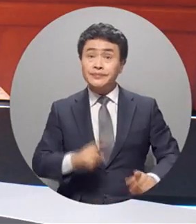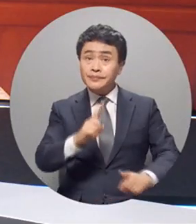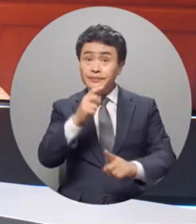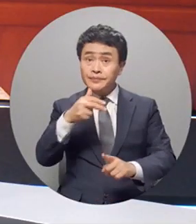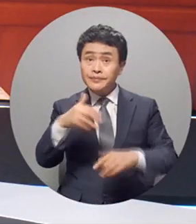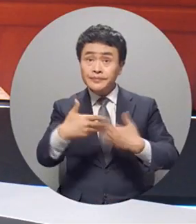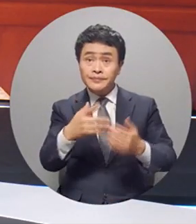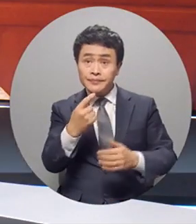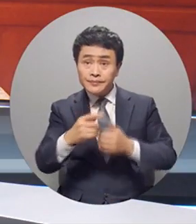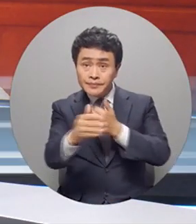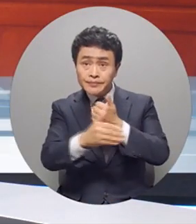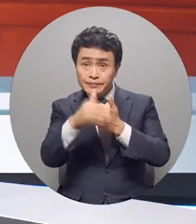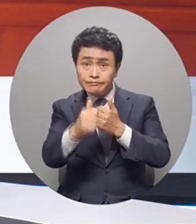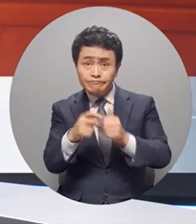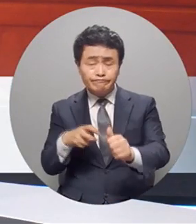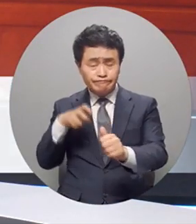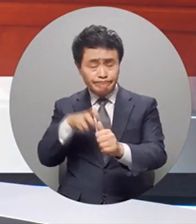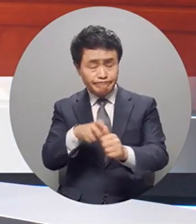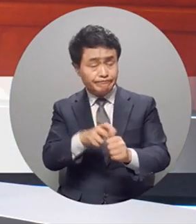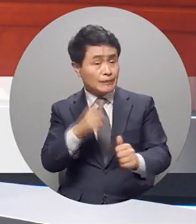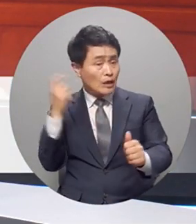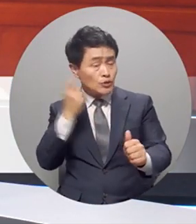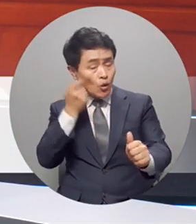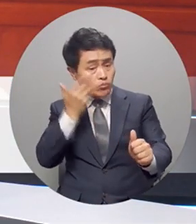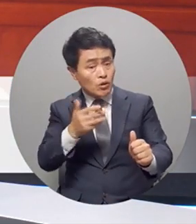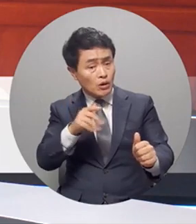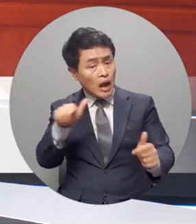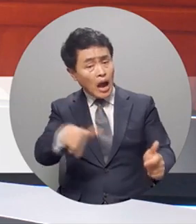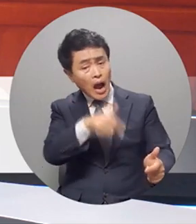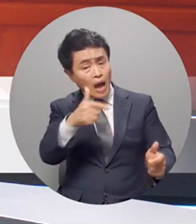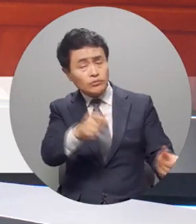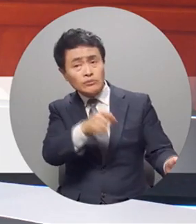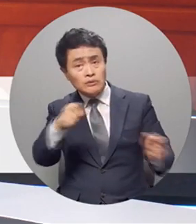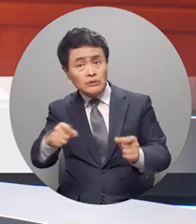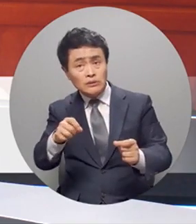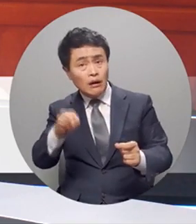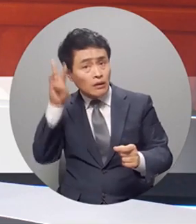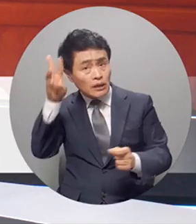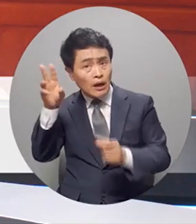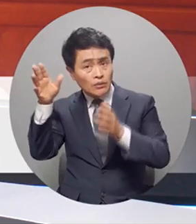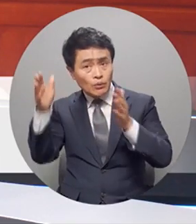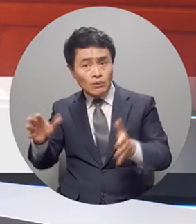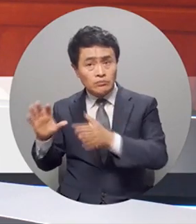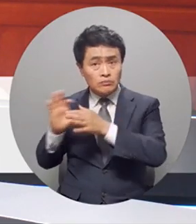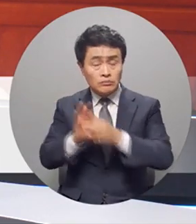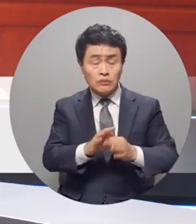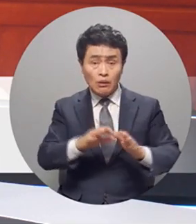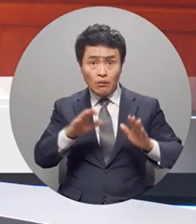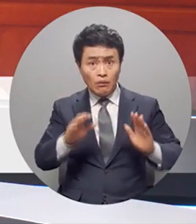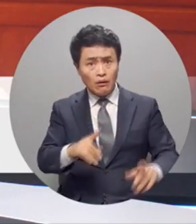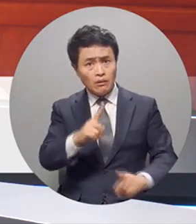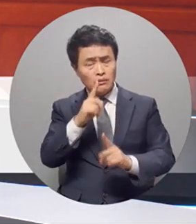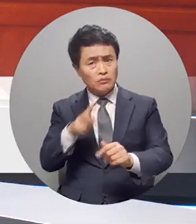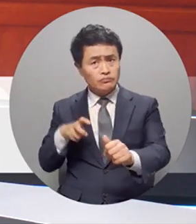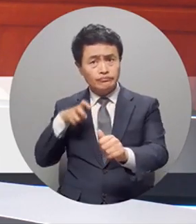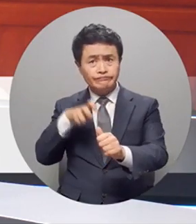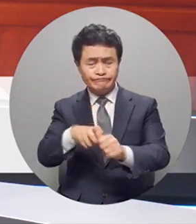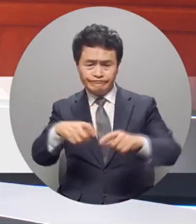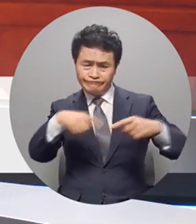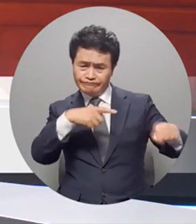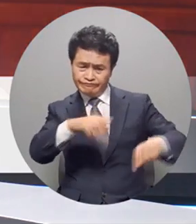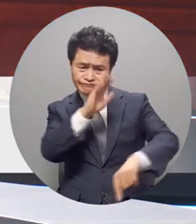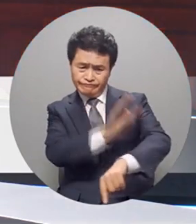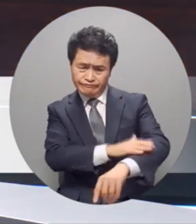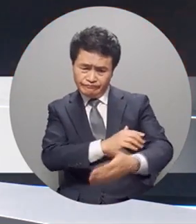이진숙 방송통신위원장 후보자의 청문회가 하루 연장되면서 사흘째 이어졌습니다. 오늘도 이 후보자의 정치 편향성